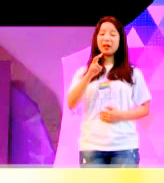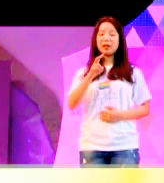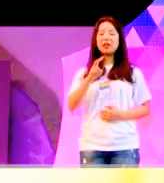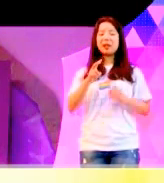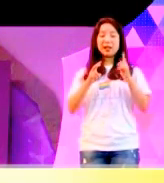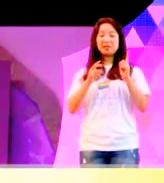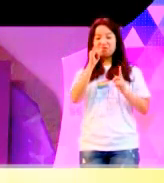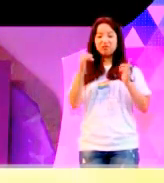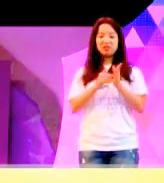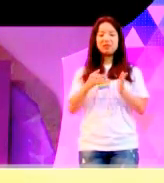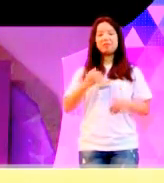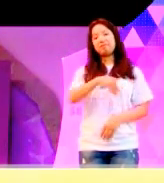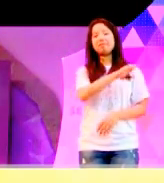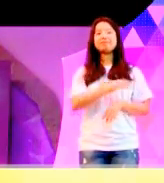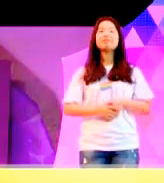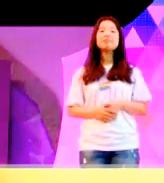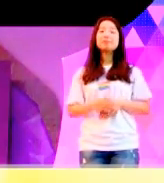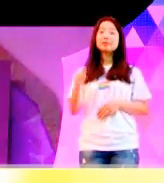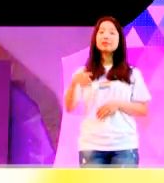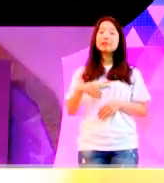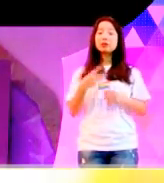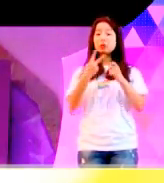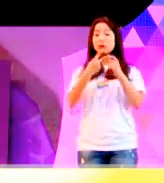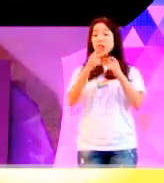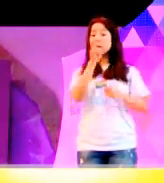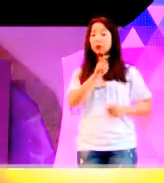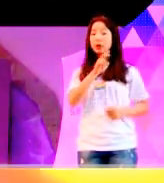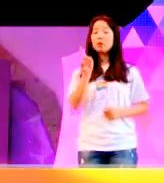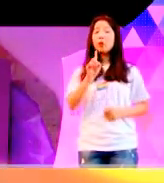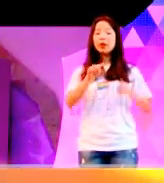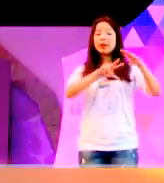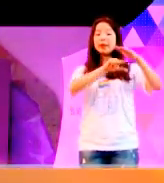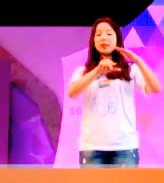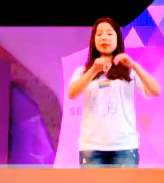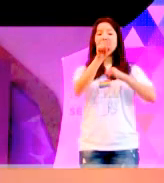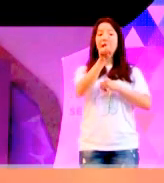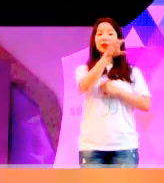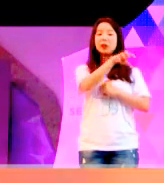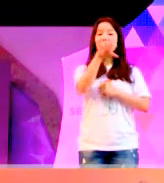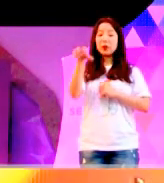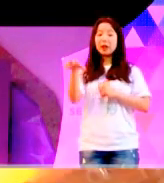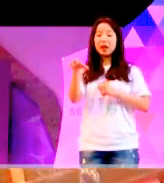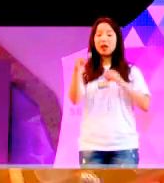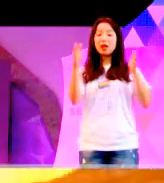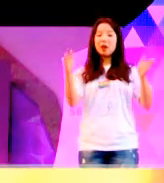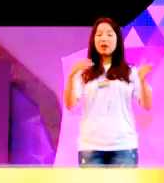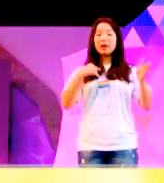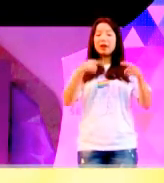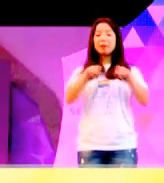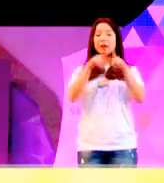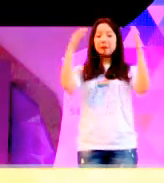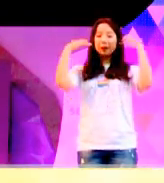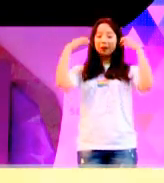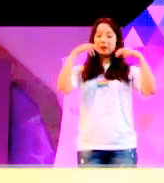건데요. 다음 부를 노래 제목은 지하철 한정거장 거리를 함께 비를 맞으며라는 노래입니다.